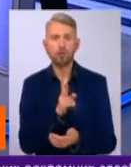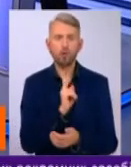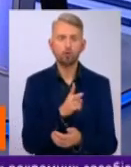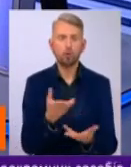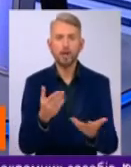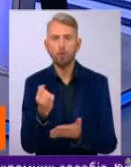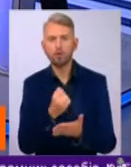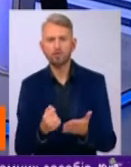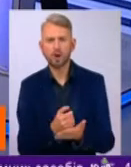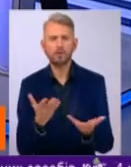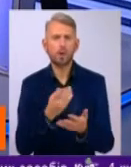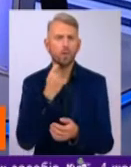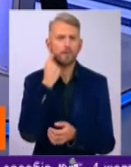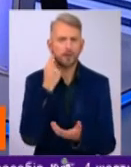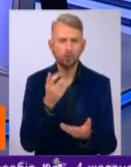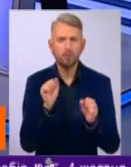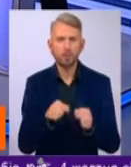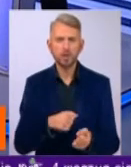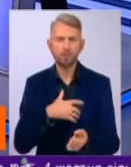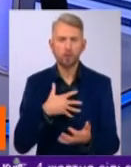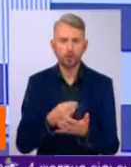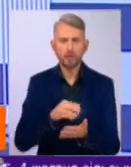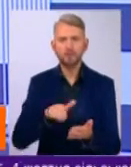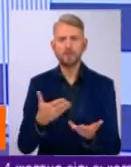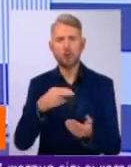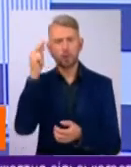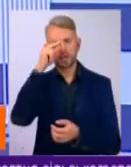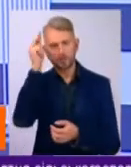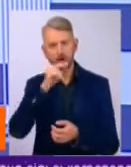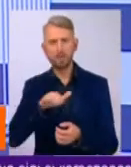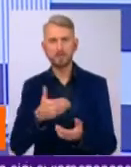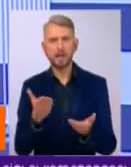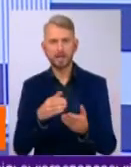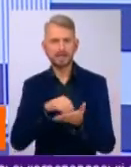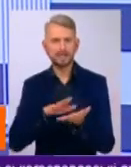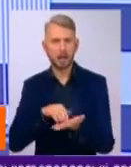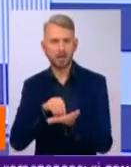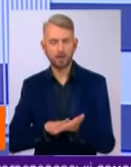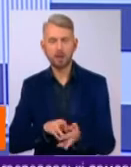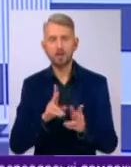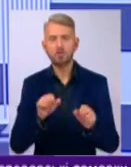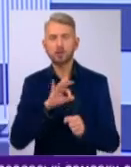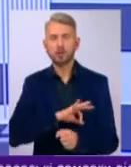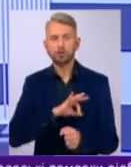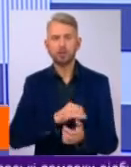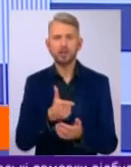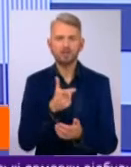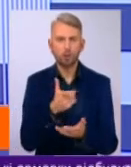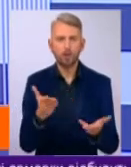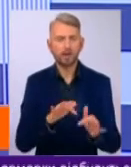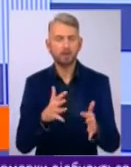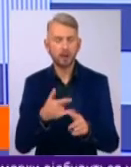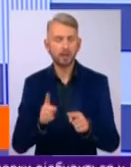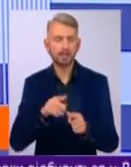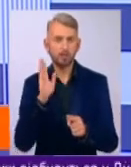якою зброєю, з якого віку може володіти, після якого навчання, після яких заліків, як можна застосовувати зброю, в яких випадках це